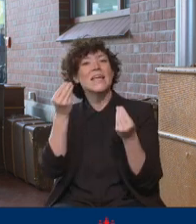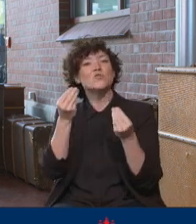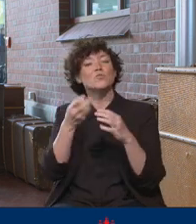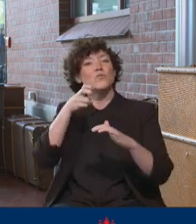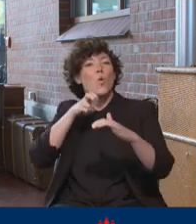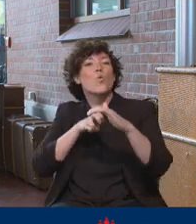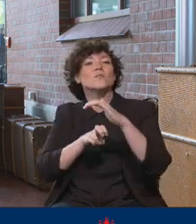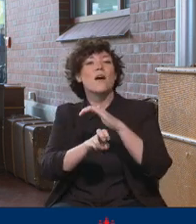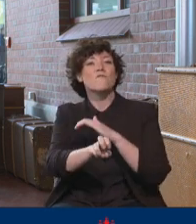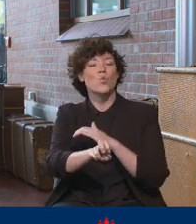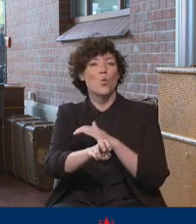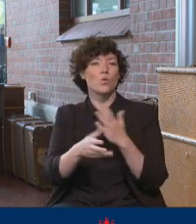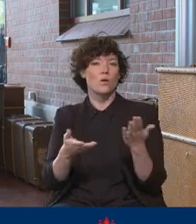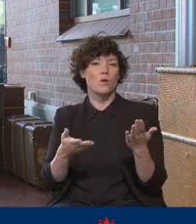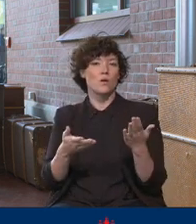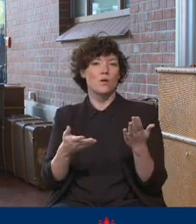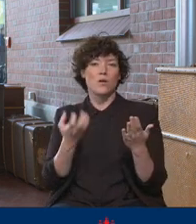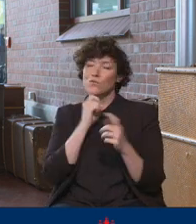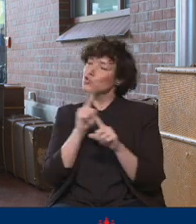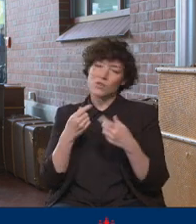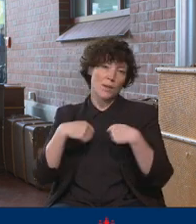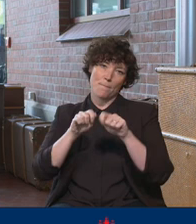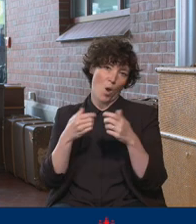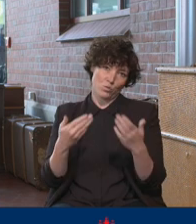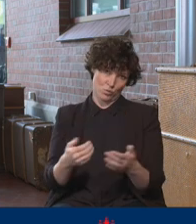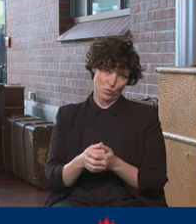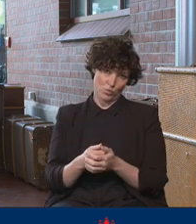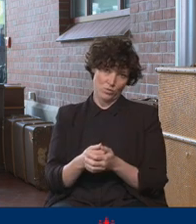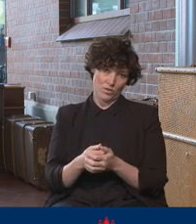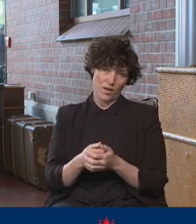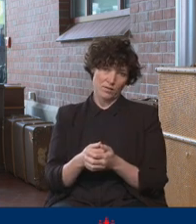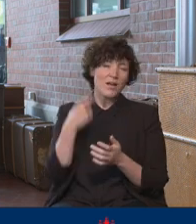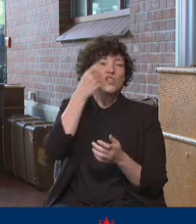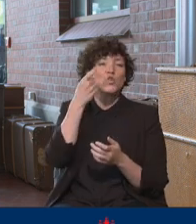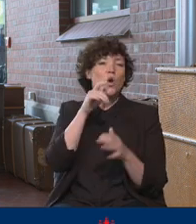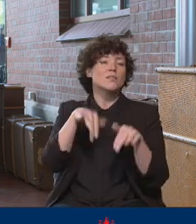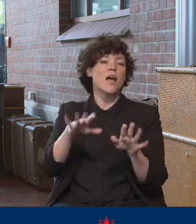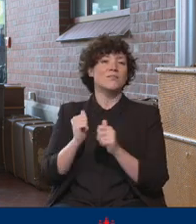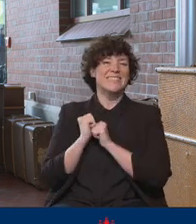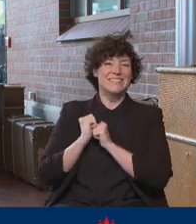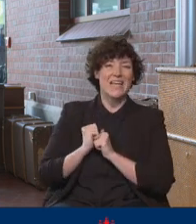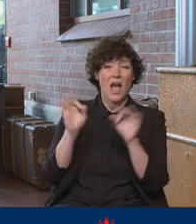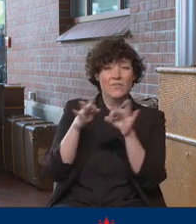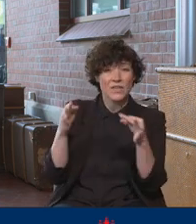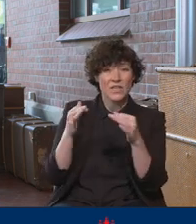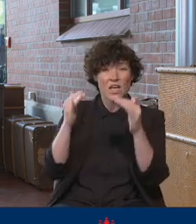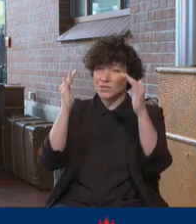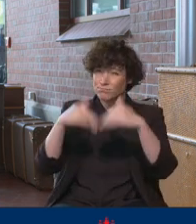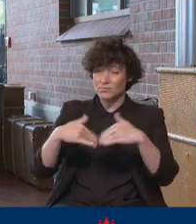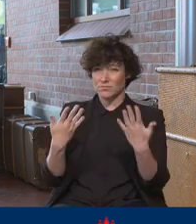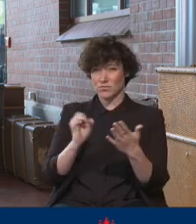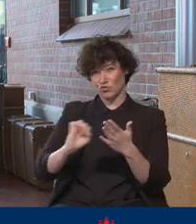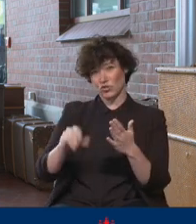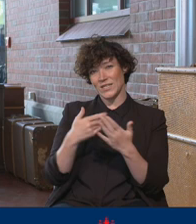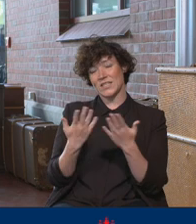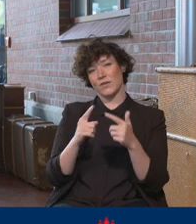produzieren würden wo wir eigentlich nicht dran glauben dass diese unterführung tragfähig wäre dann haben wir einmal geguckt niveaugleich also auf gleicher